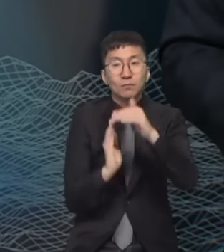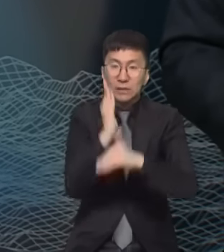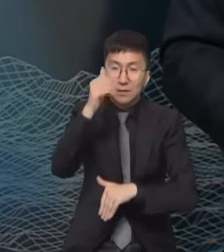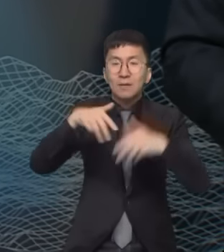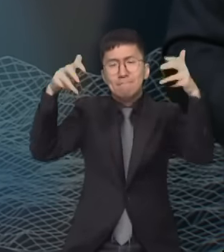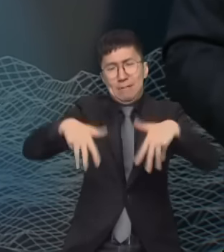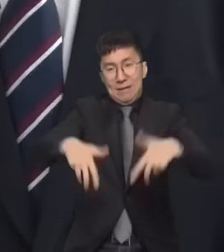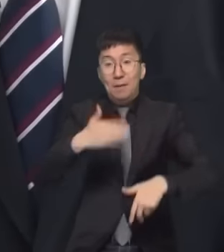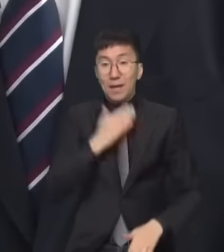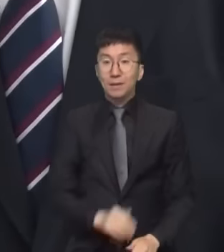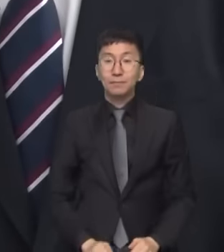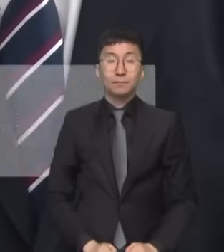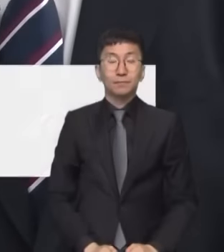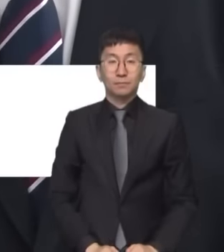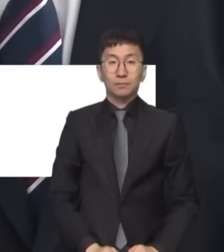있습니다.